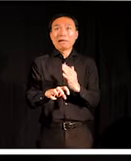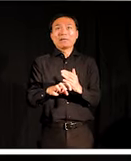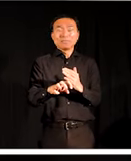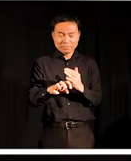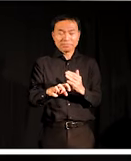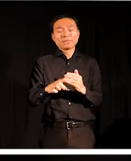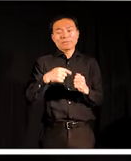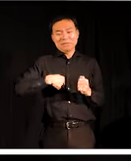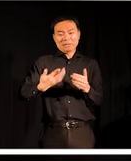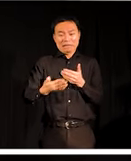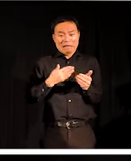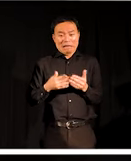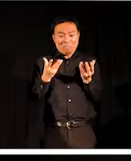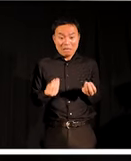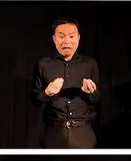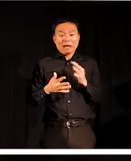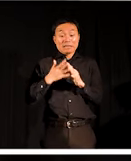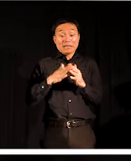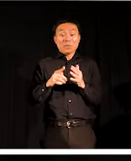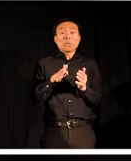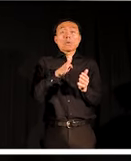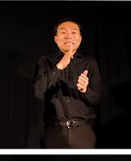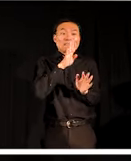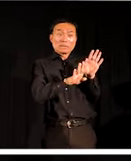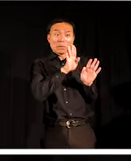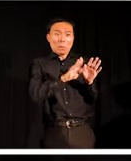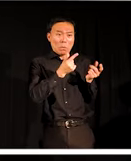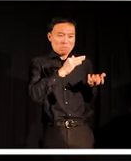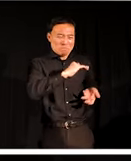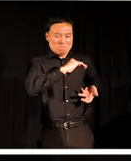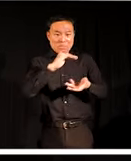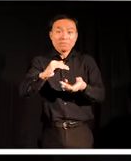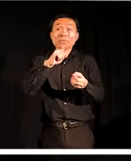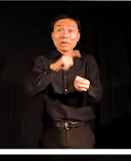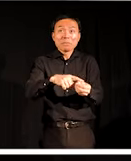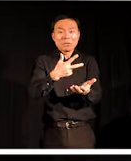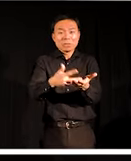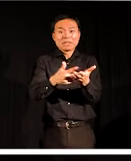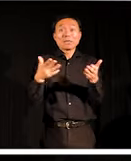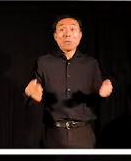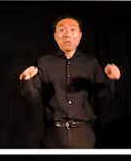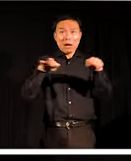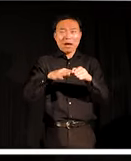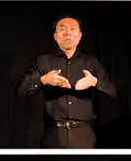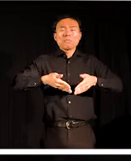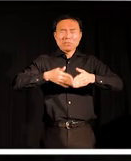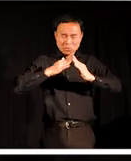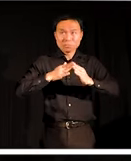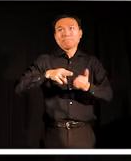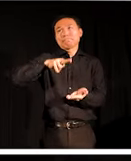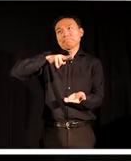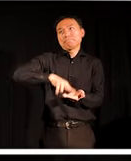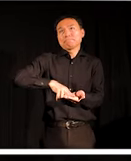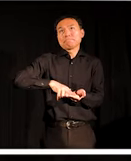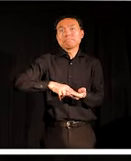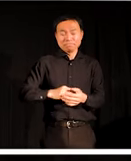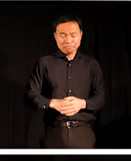自分たちが体験したあの戦争の実装を伝える平和資料官を作ることを決意するん